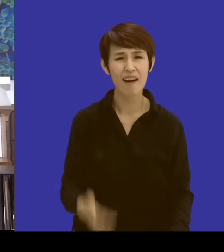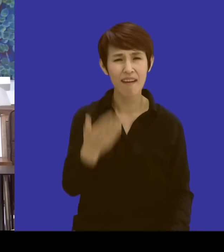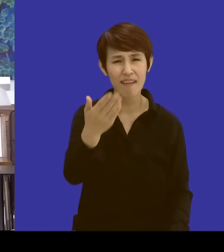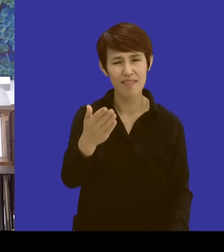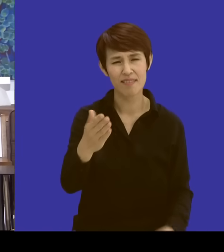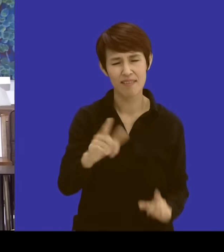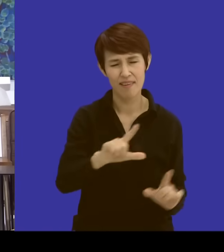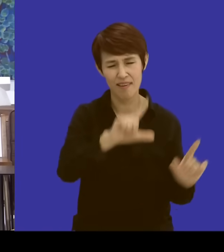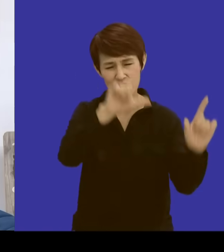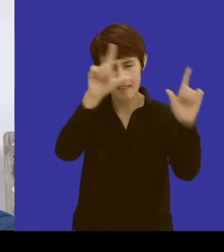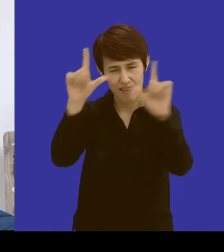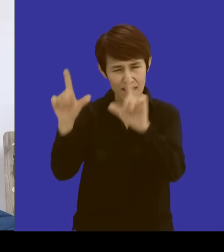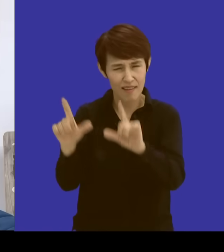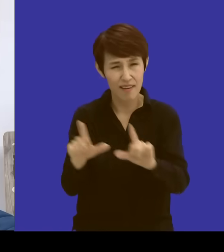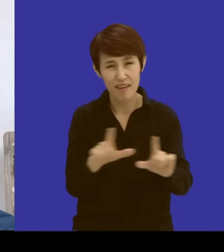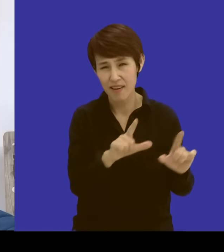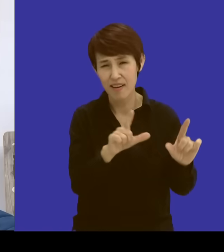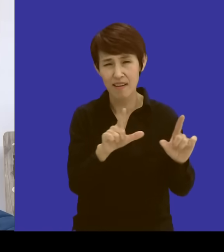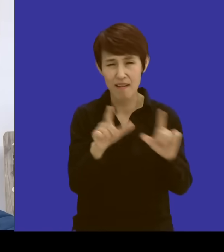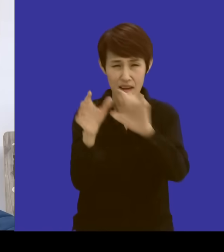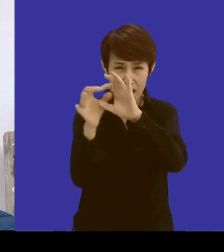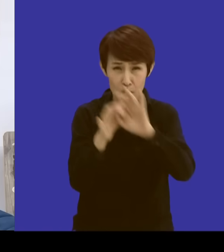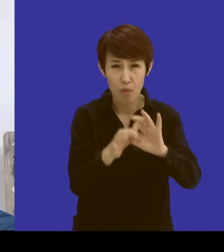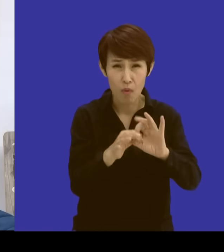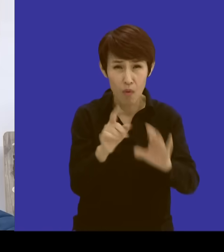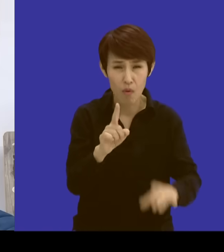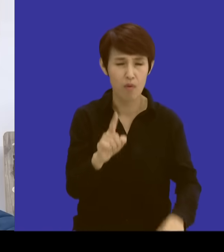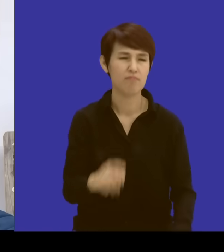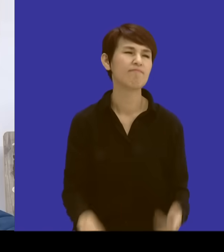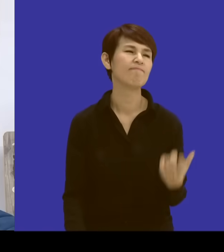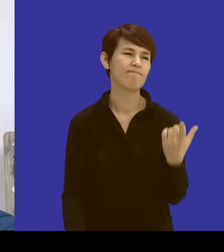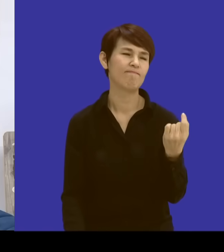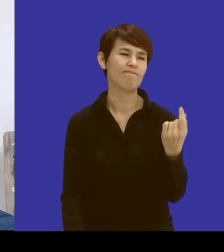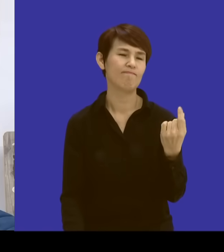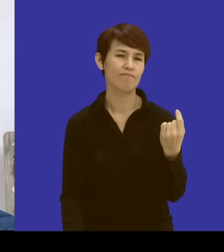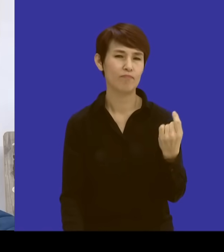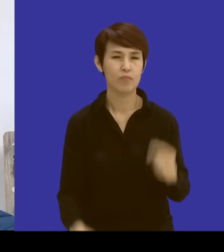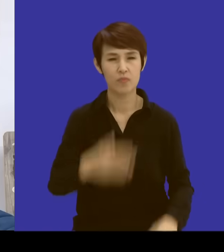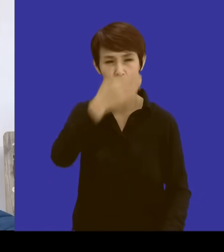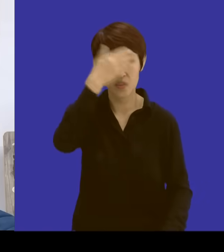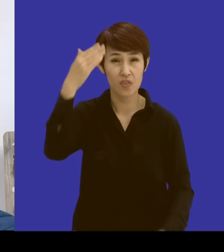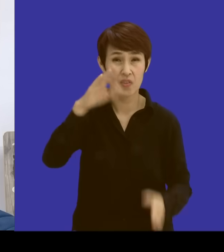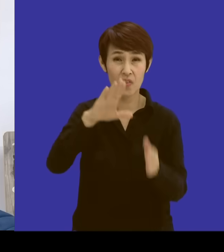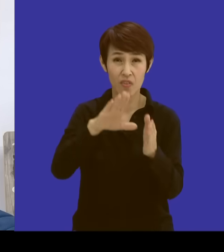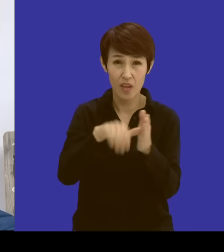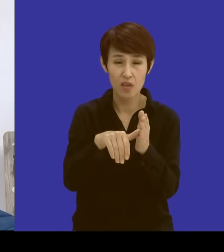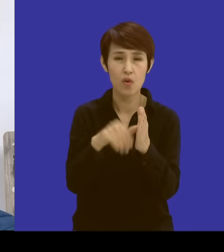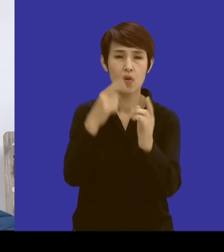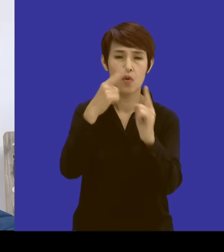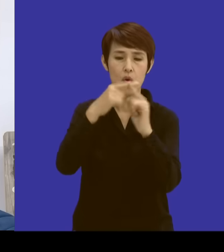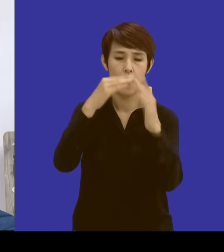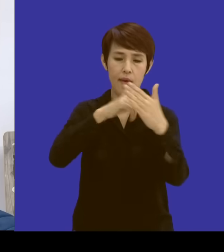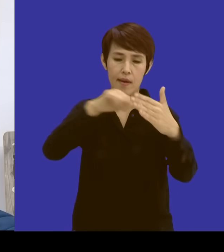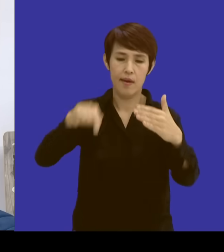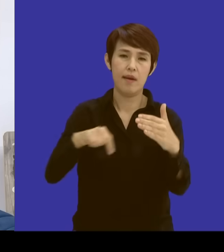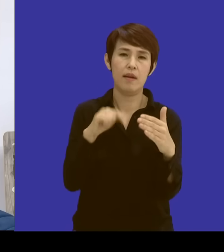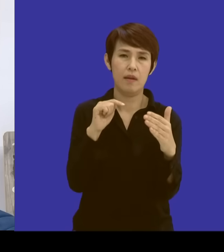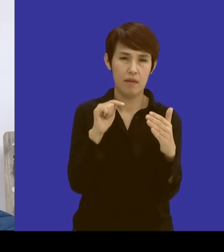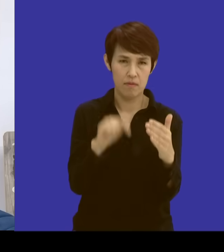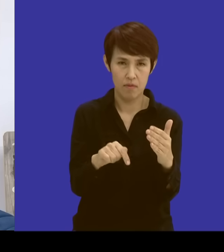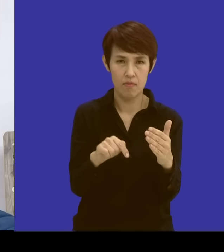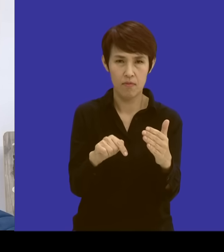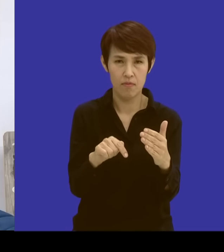사신 거예요? 내내 그렇게 살았던 것 같아요. 청년부 시절에도 교회 안에서